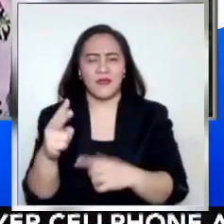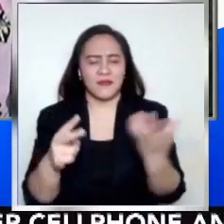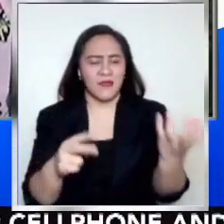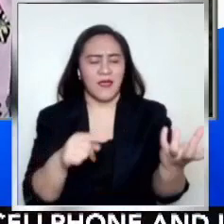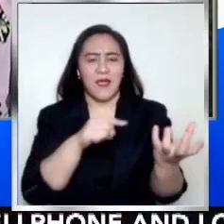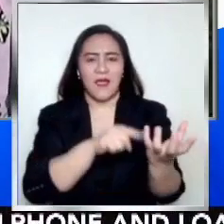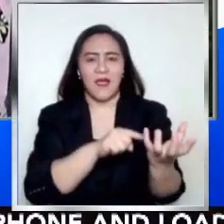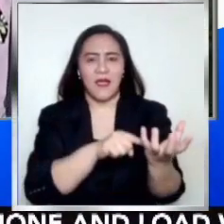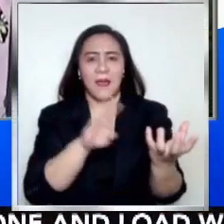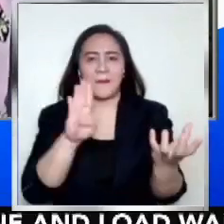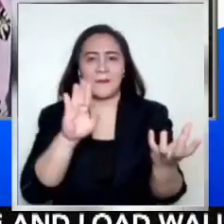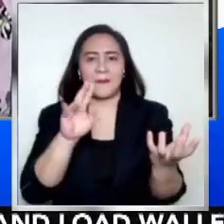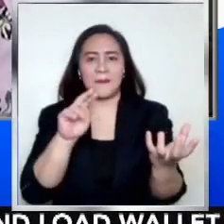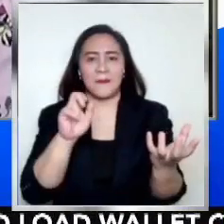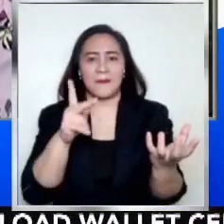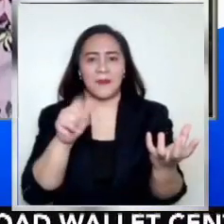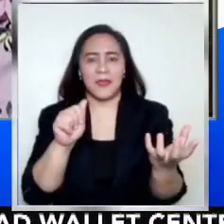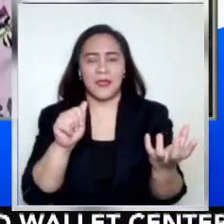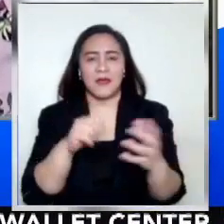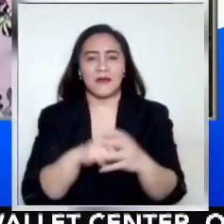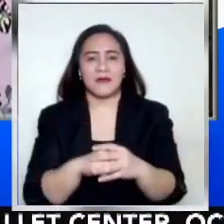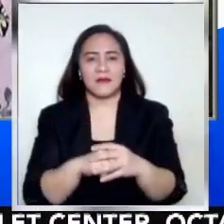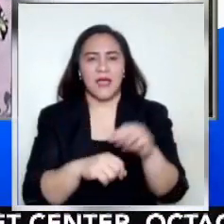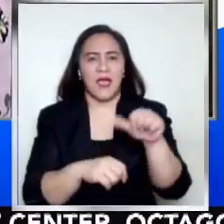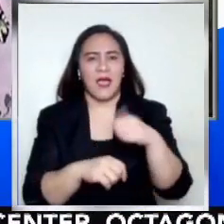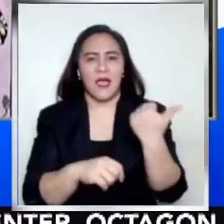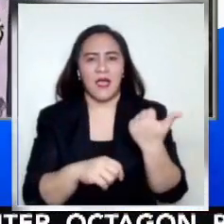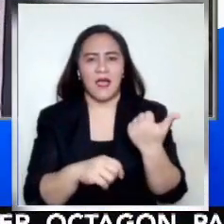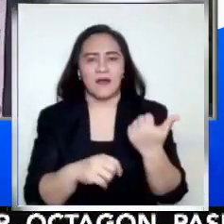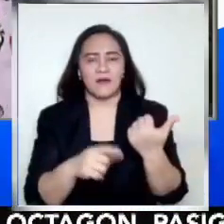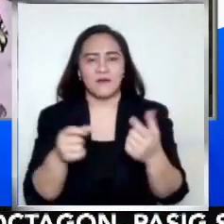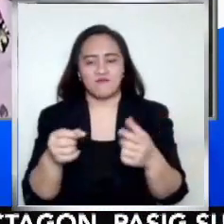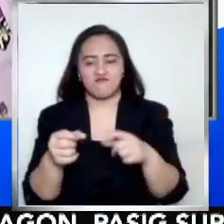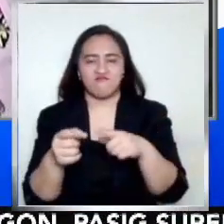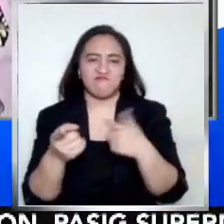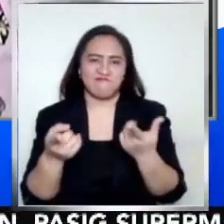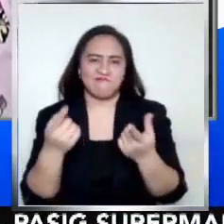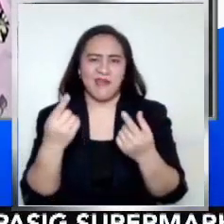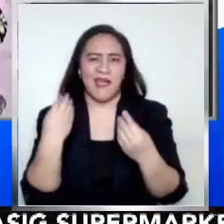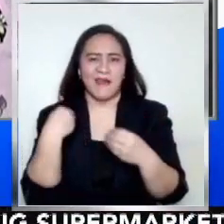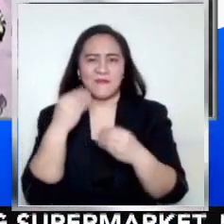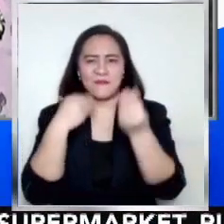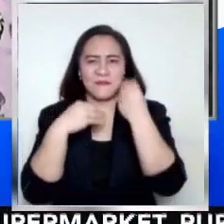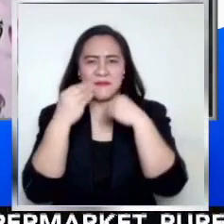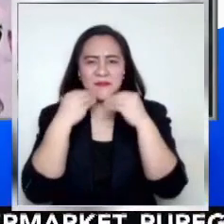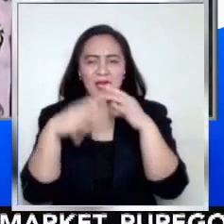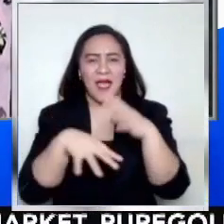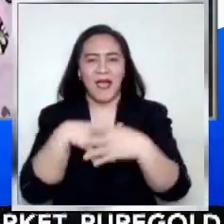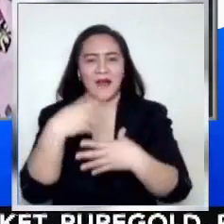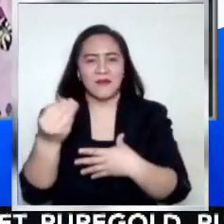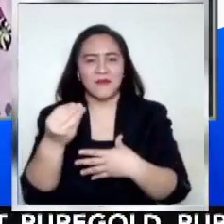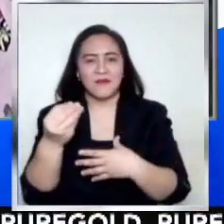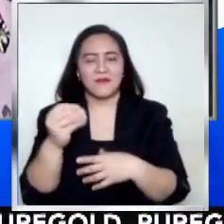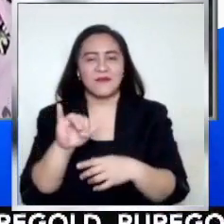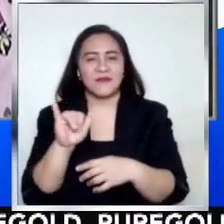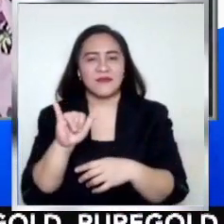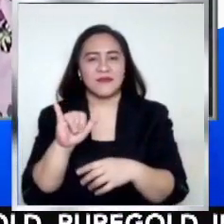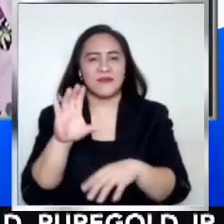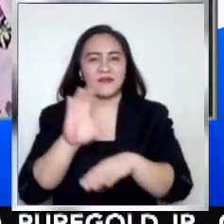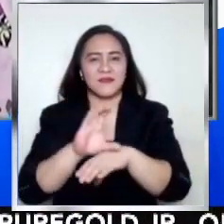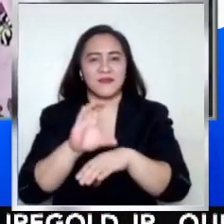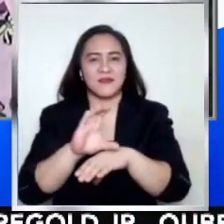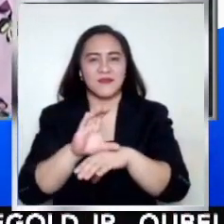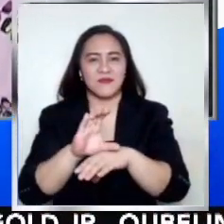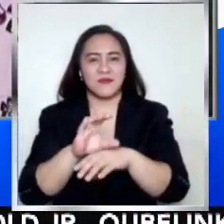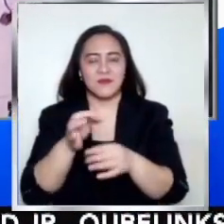Bibingka, may isa pa. Bibingka. Bibingka at saka yung nasa tube. Ano pa ba? Yung nasa tube na